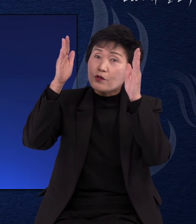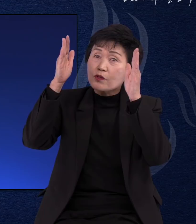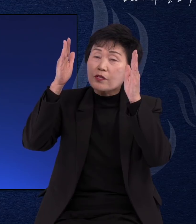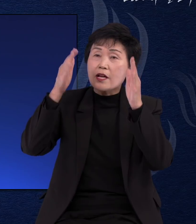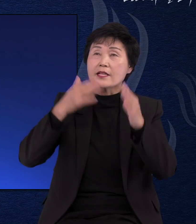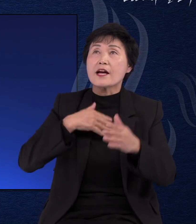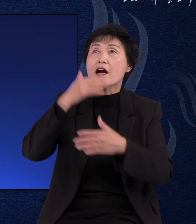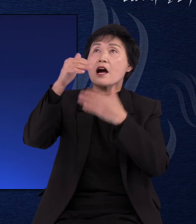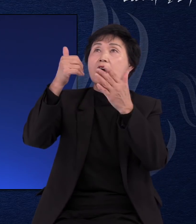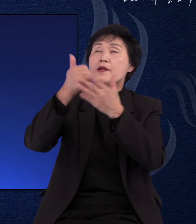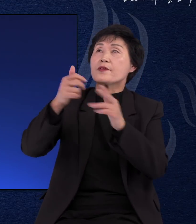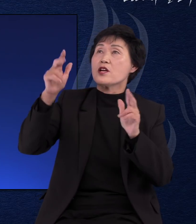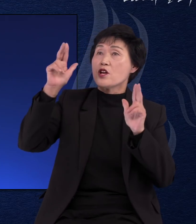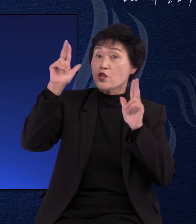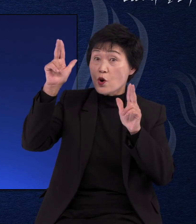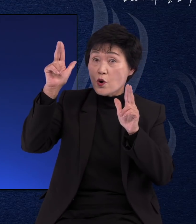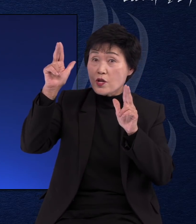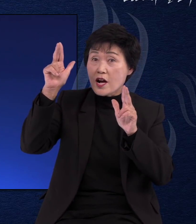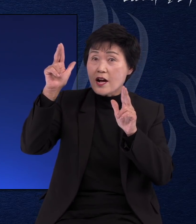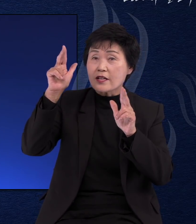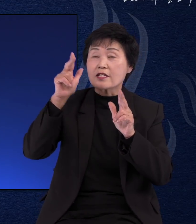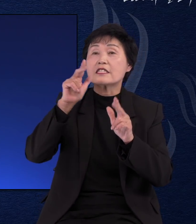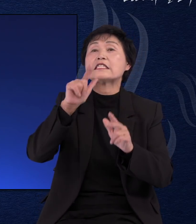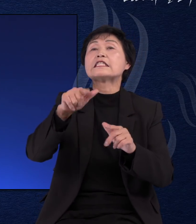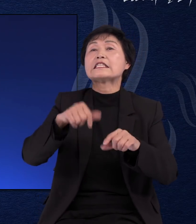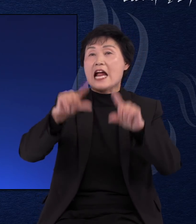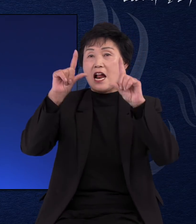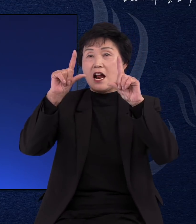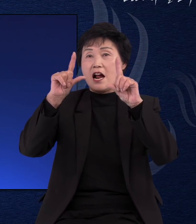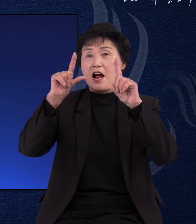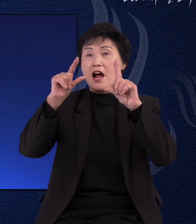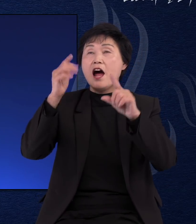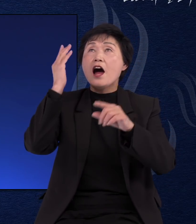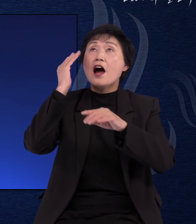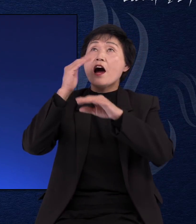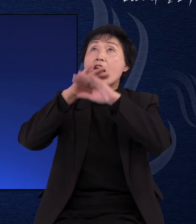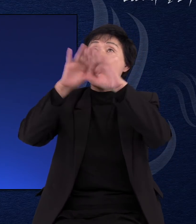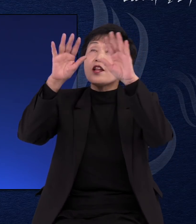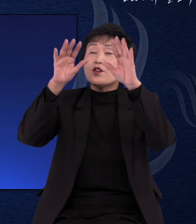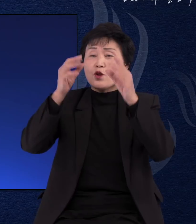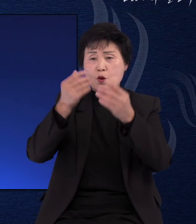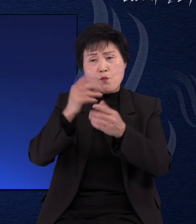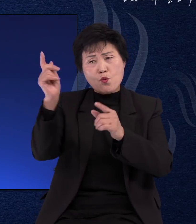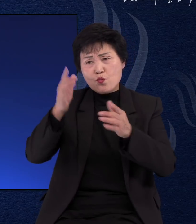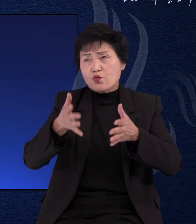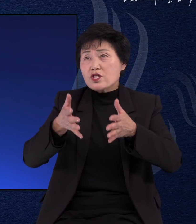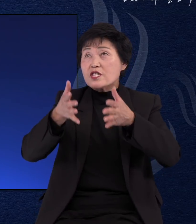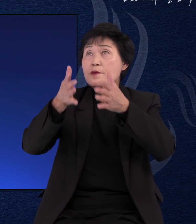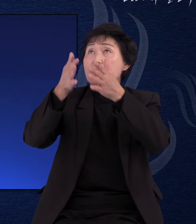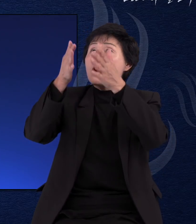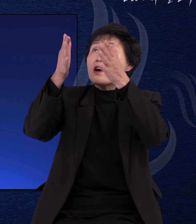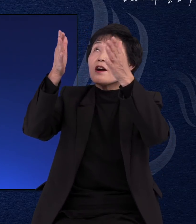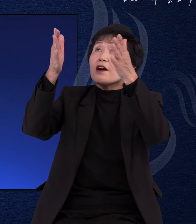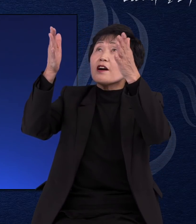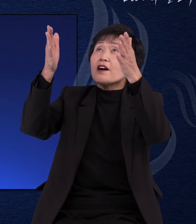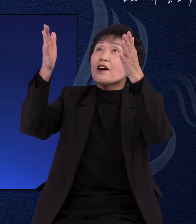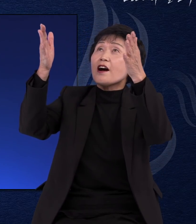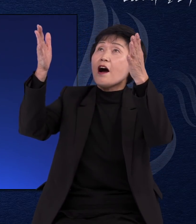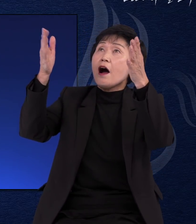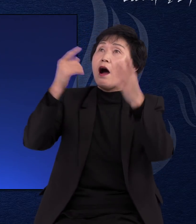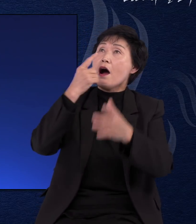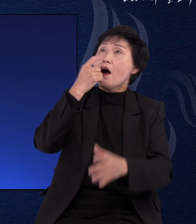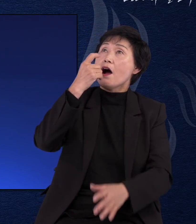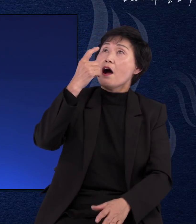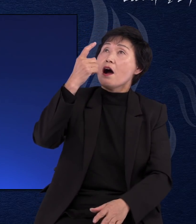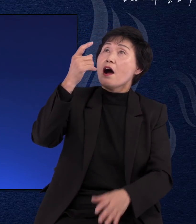쭉 양탄자 같은 게 열리면서 멍석이 풀어지면서 하늘로 올라가는데 길이 열리더군요. 야, 멋진 길이다 멋진